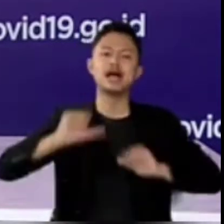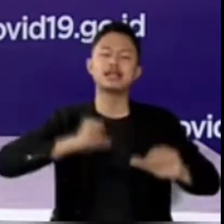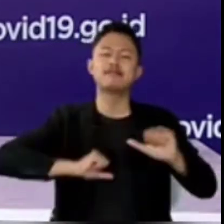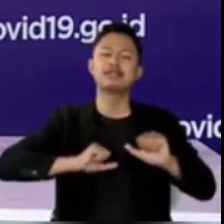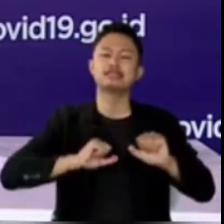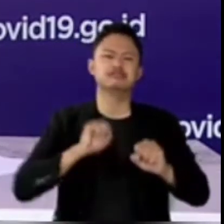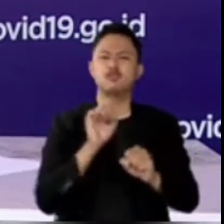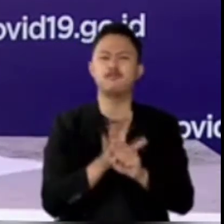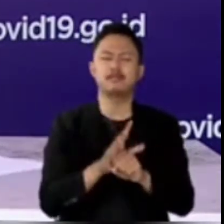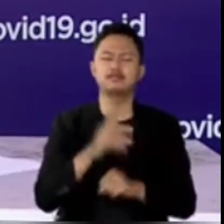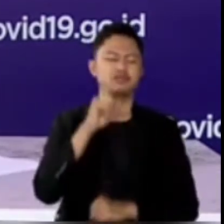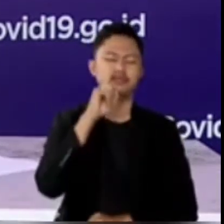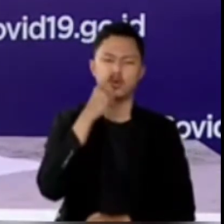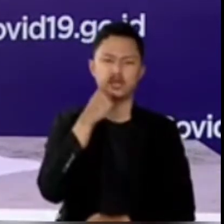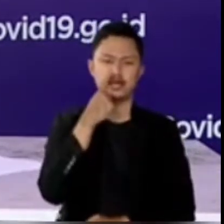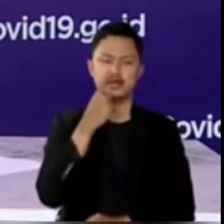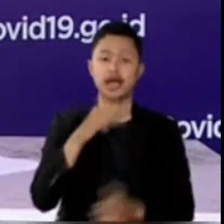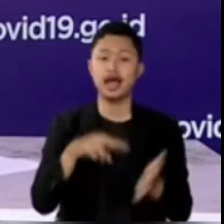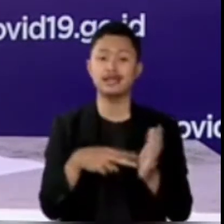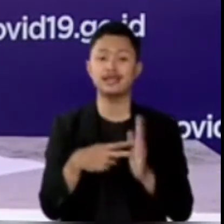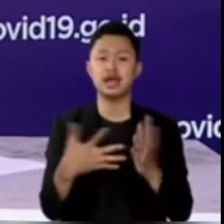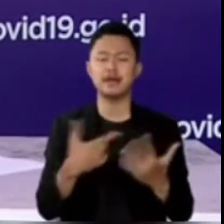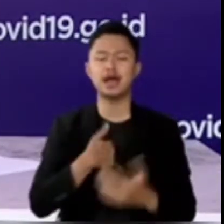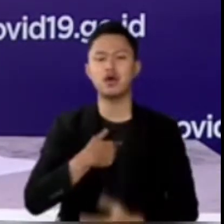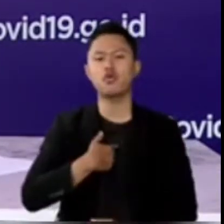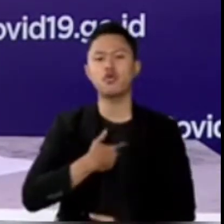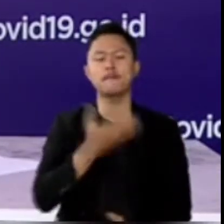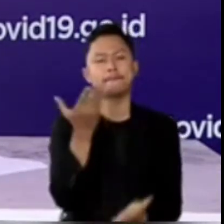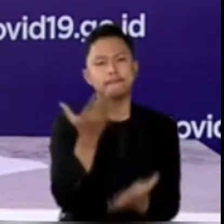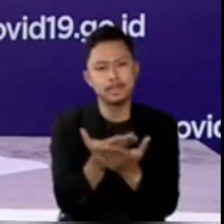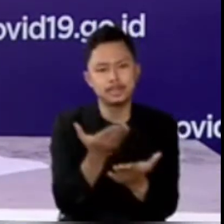kepentingan setempat menerapkan PPKM Mikro dengan baik.